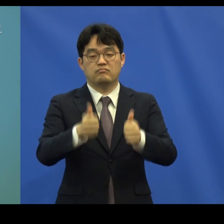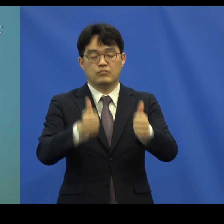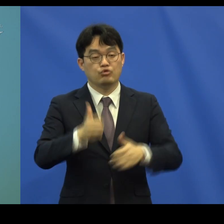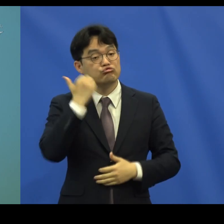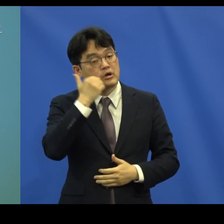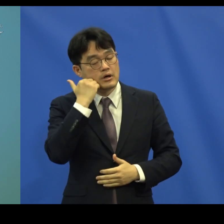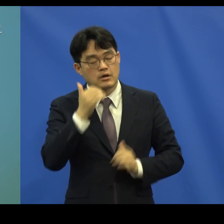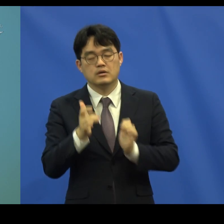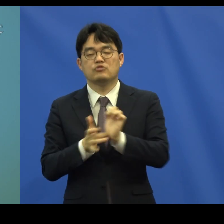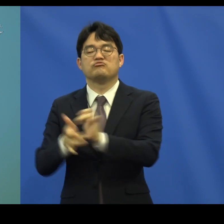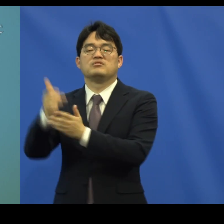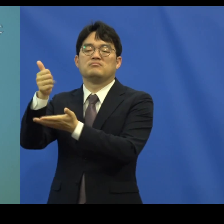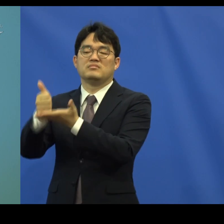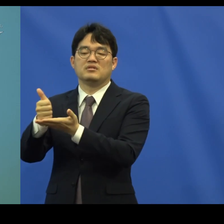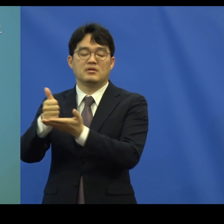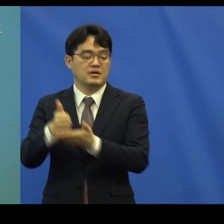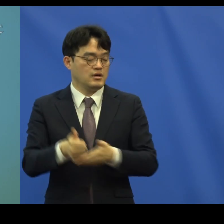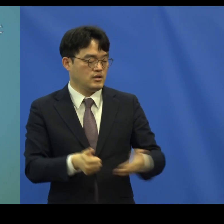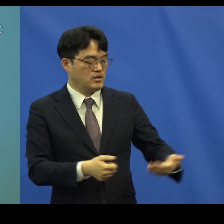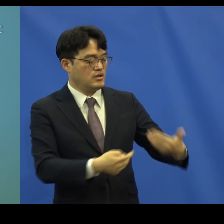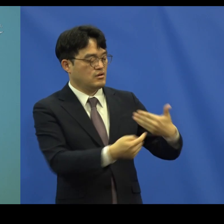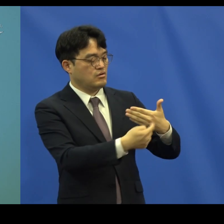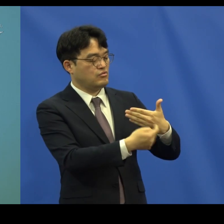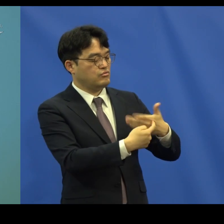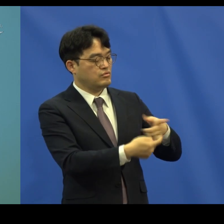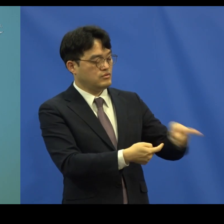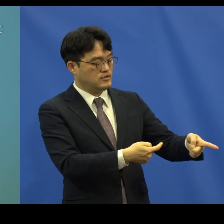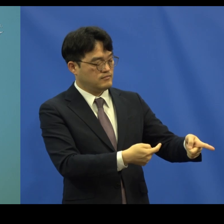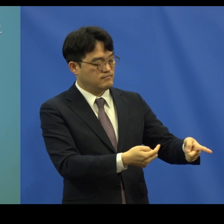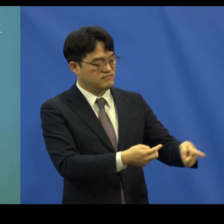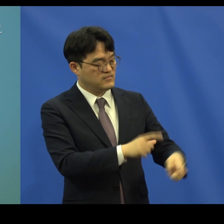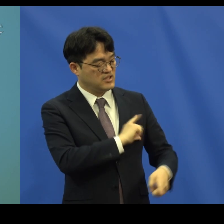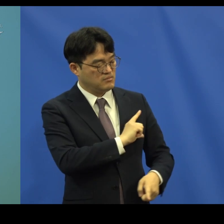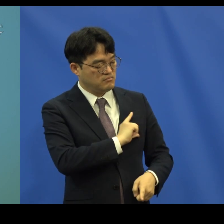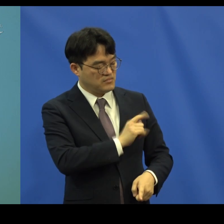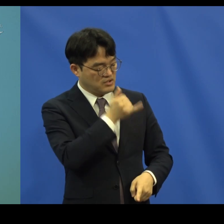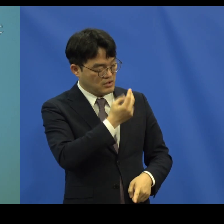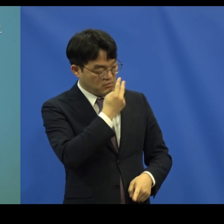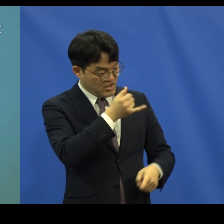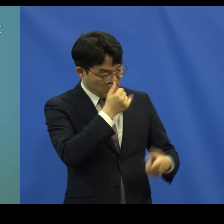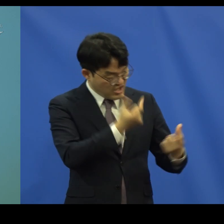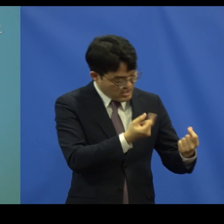그러니까 죽었다는 이 말은 사망 진단서가 발부된 겁니다. 아무것도 기대할